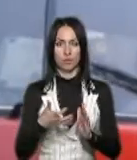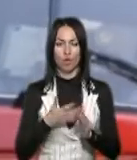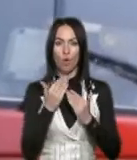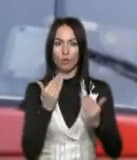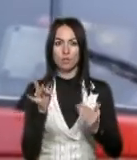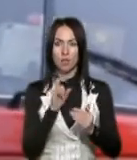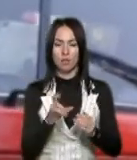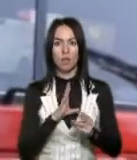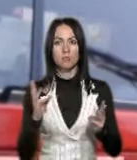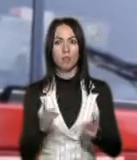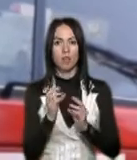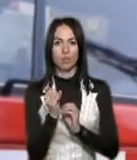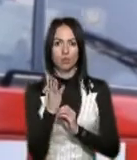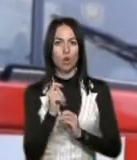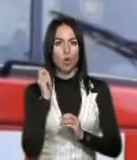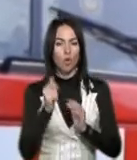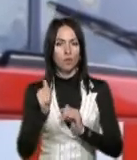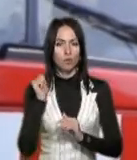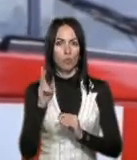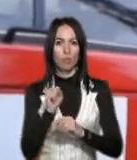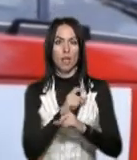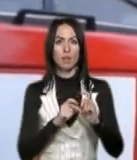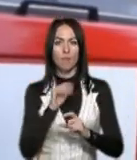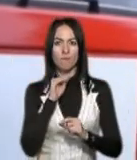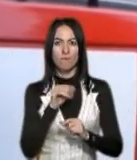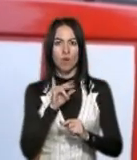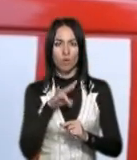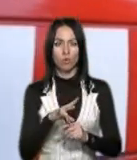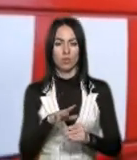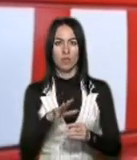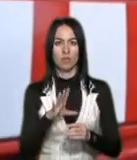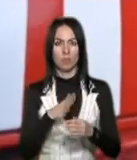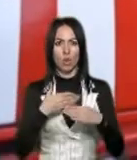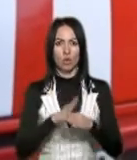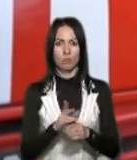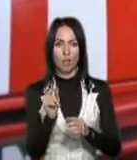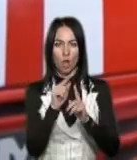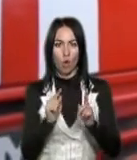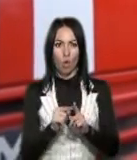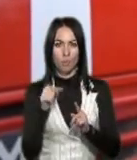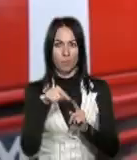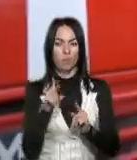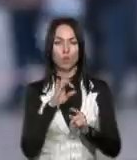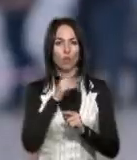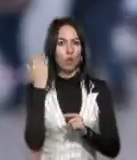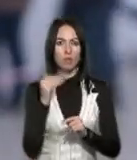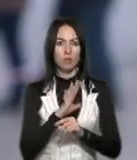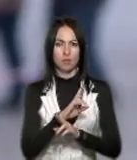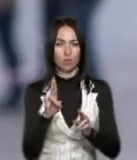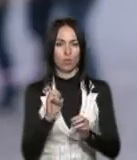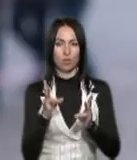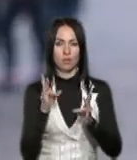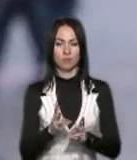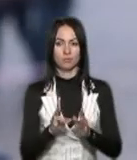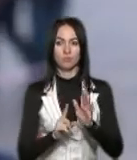раз палало 14 років тому. На хімічному факультеті розбили колбу з реактивом. Тоді ніхто не травмувався. Спочатку